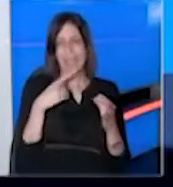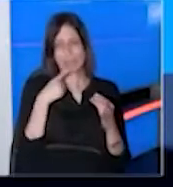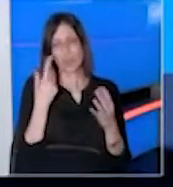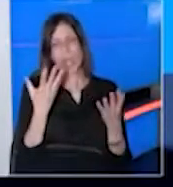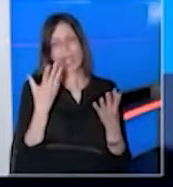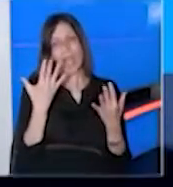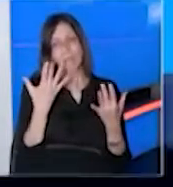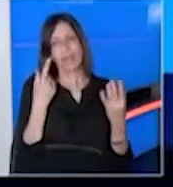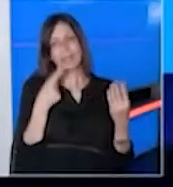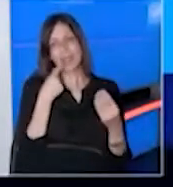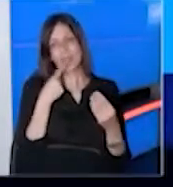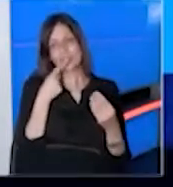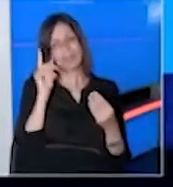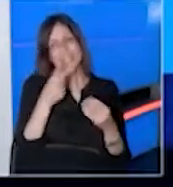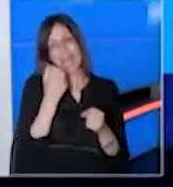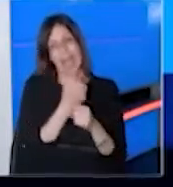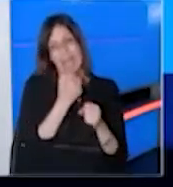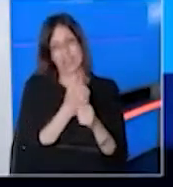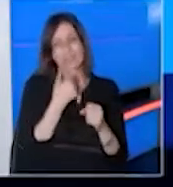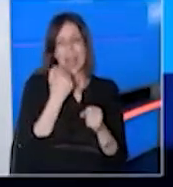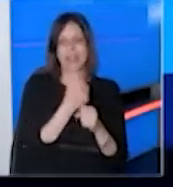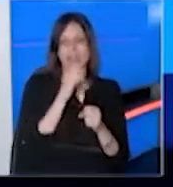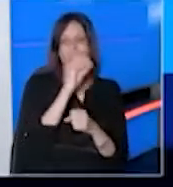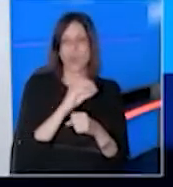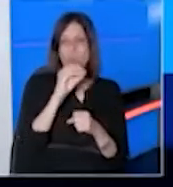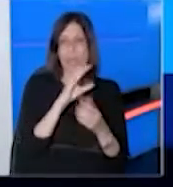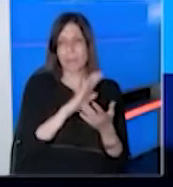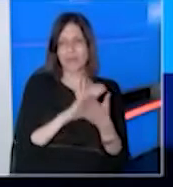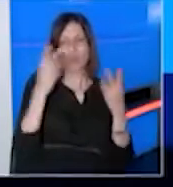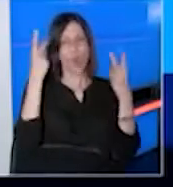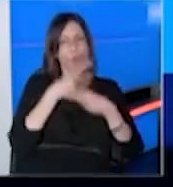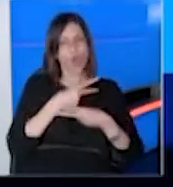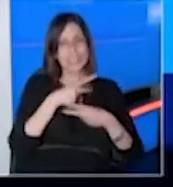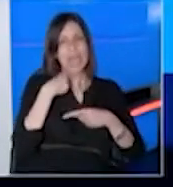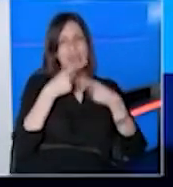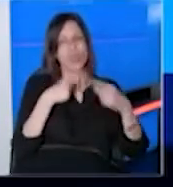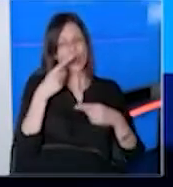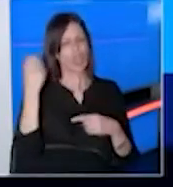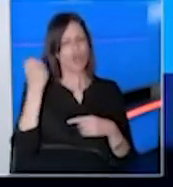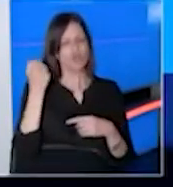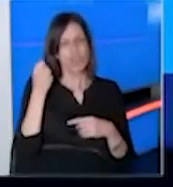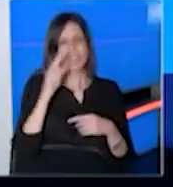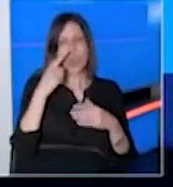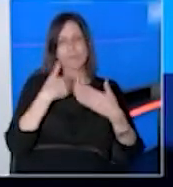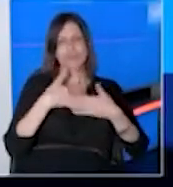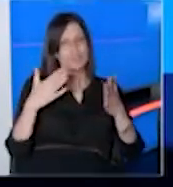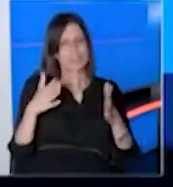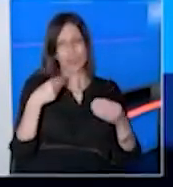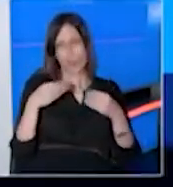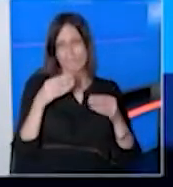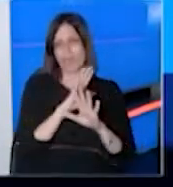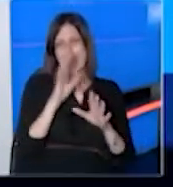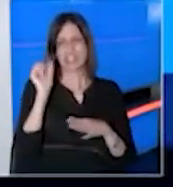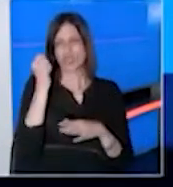כמה טענות, שכל מה שצריך אנשים לעשות, זה לעשות גוגל פשוט, חוזה לדורות, זה חוזה קשיח, זה לא חוזה משבצת רופף, אין